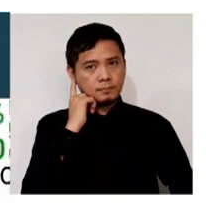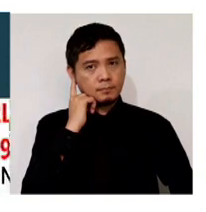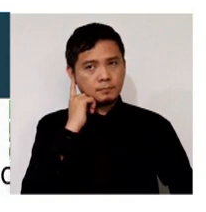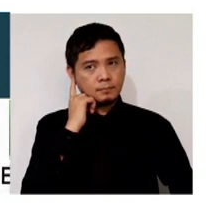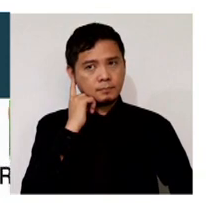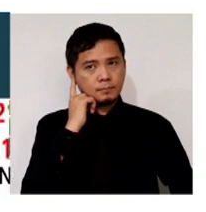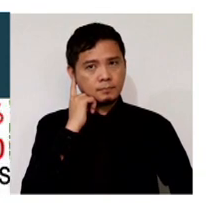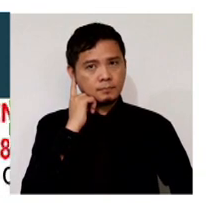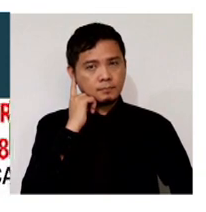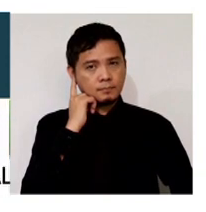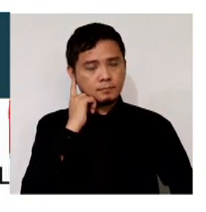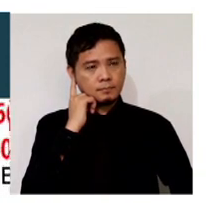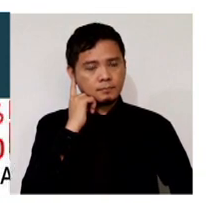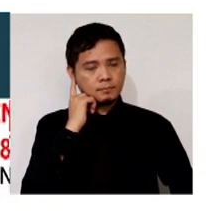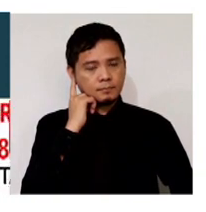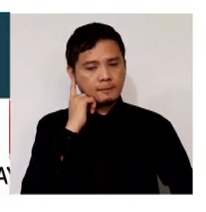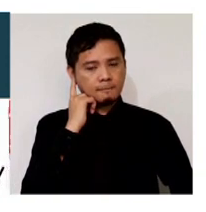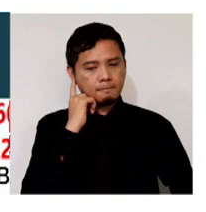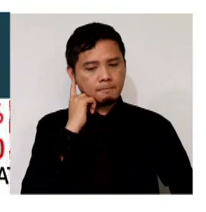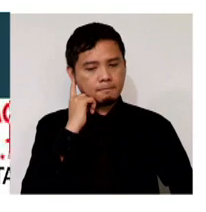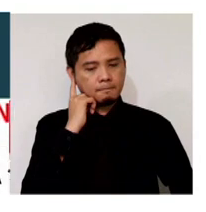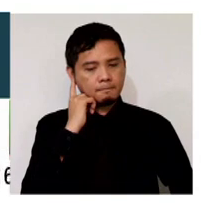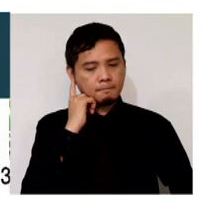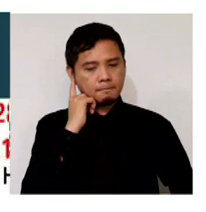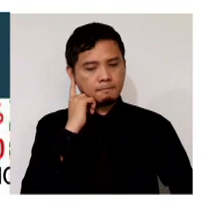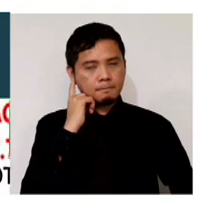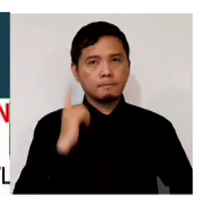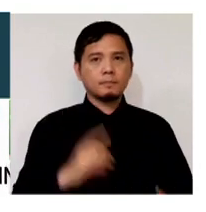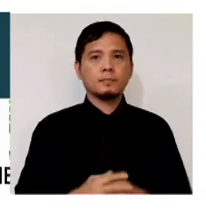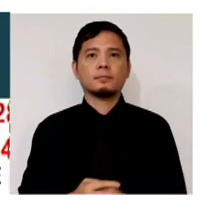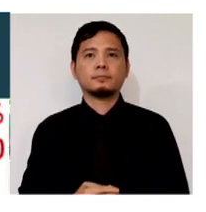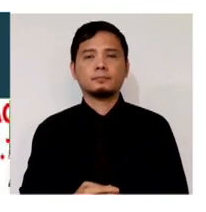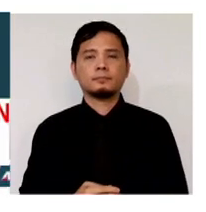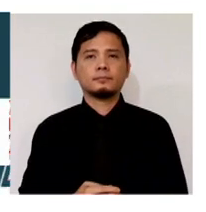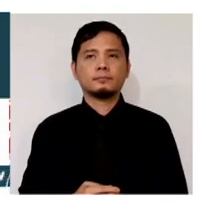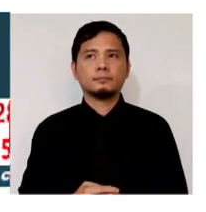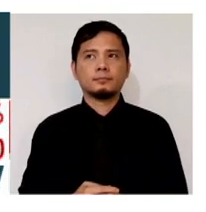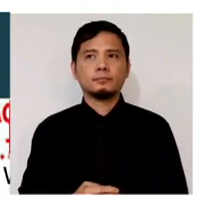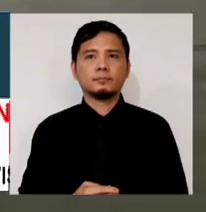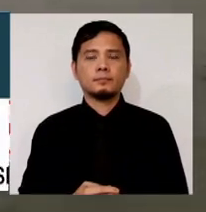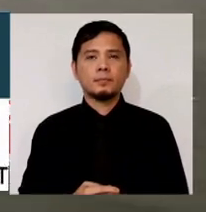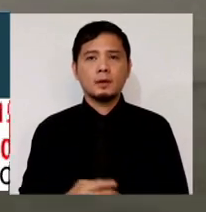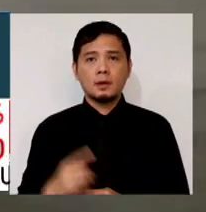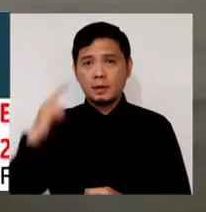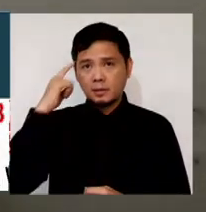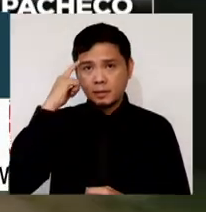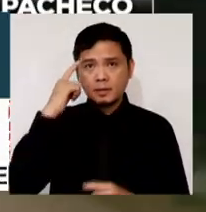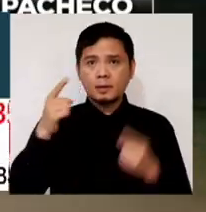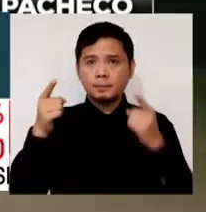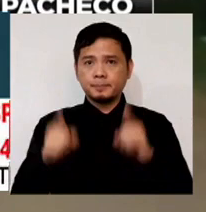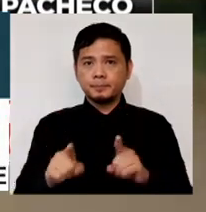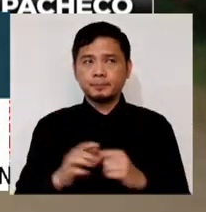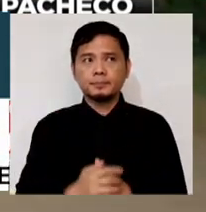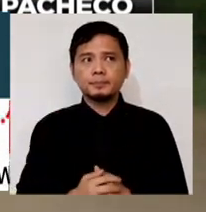galing lang sa kabundukan, hindi na kinaya? Ano po ang explanation dito, Governor? Sa tingin ko dyan ay yung mga